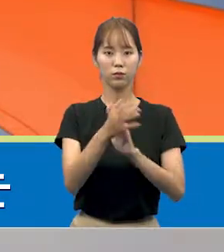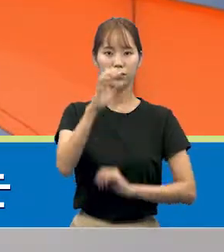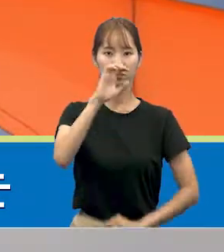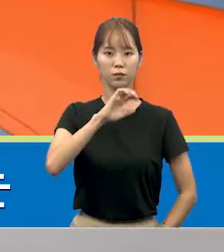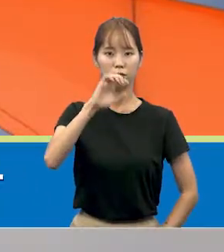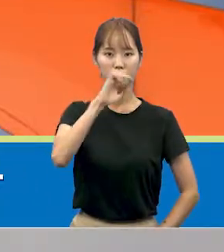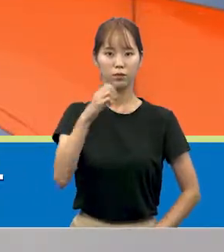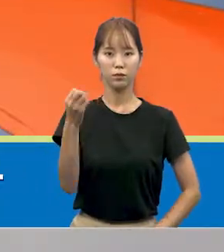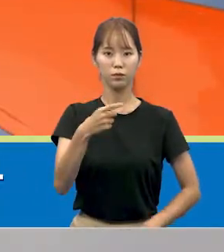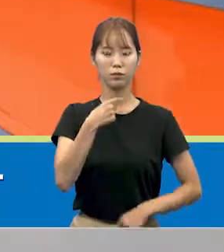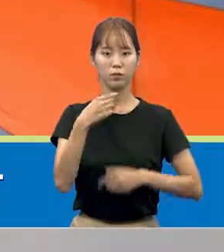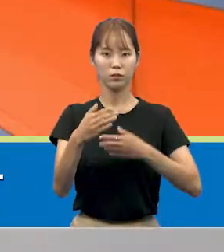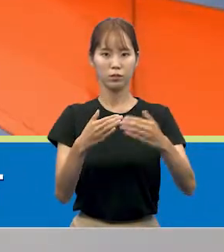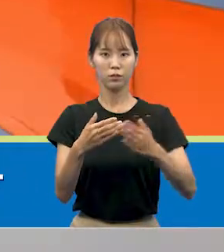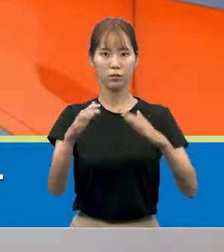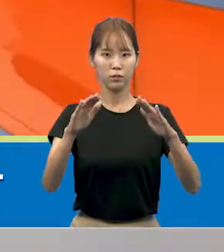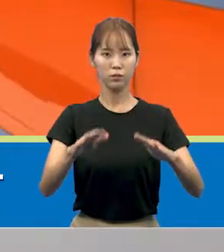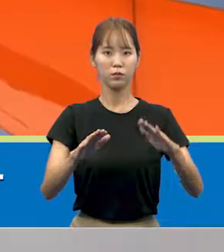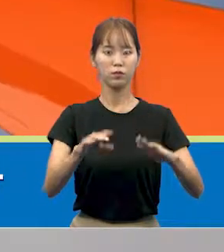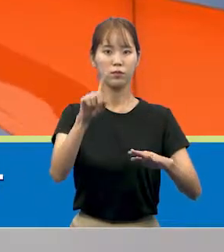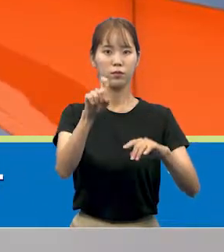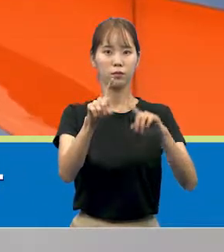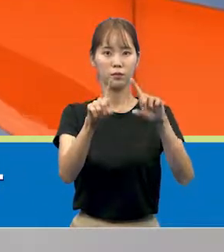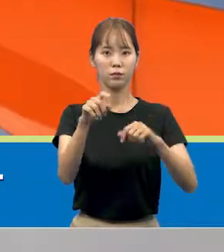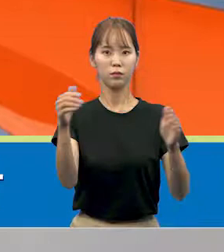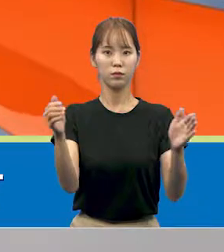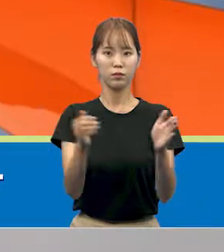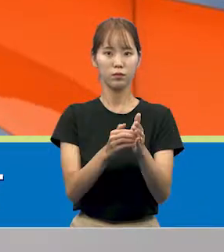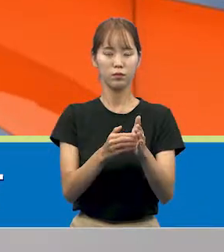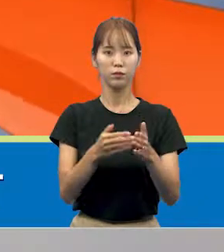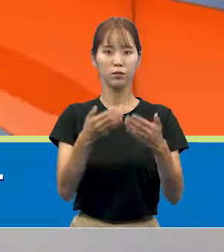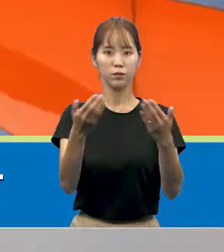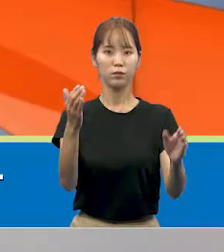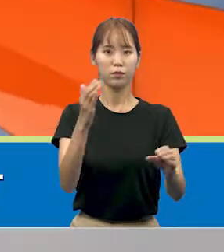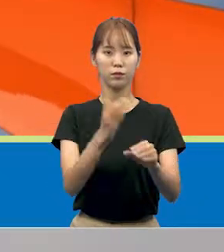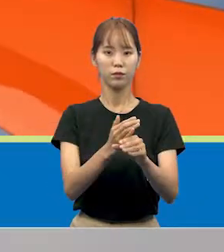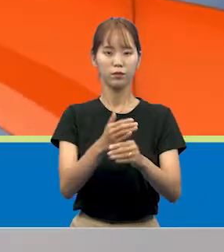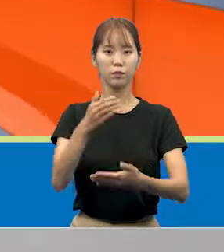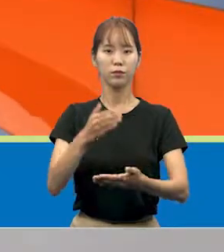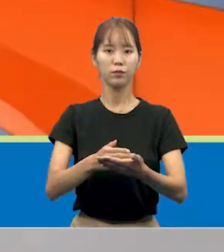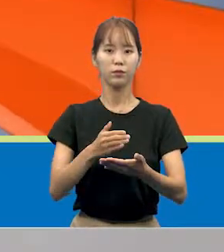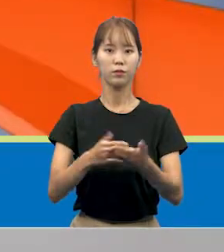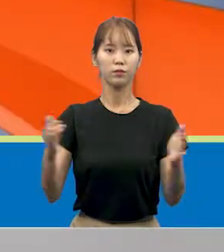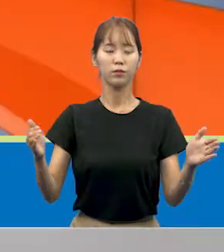직접 시연해보는 체험 프로그램이 오는 11월까지 무료로 진행됩니다.